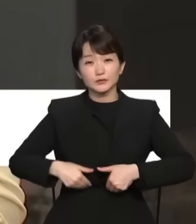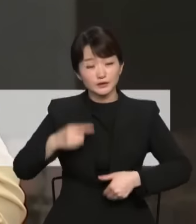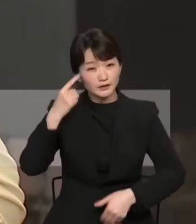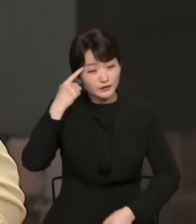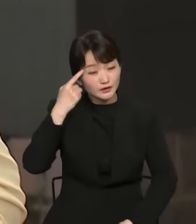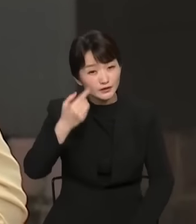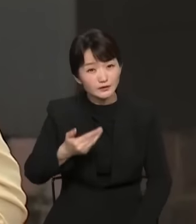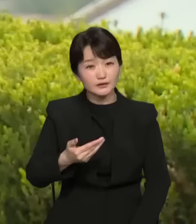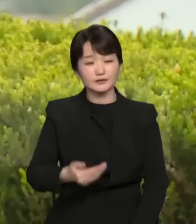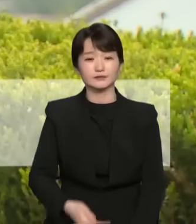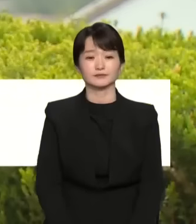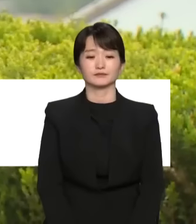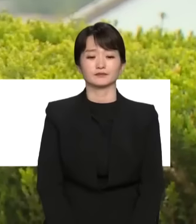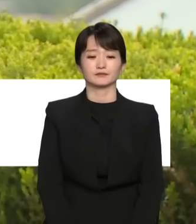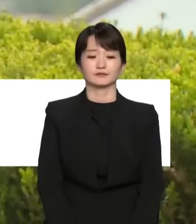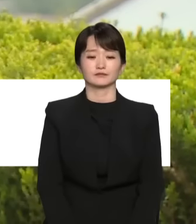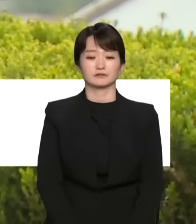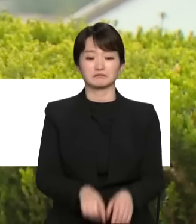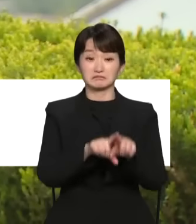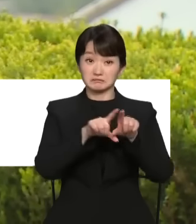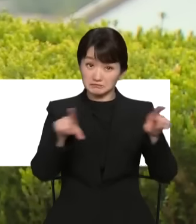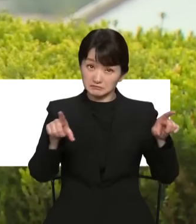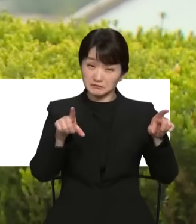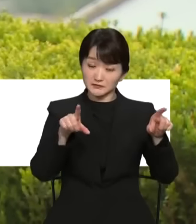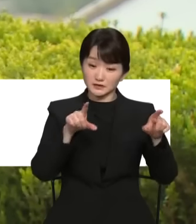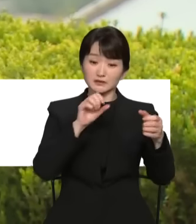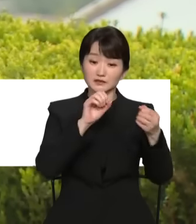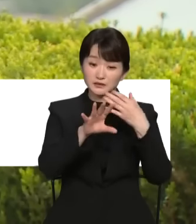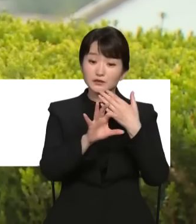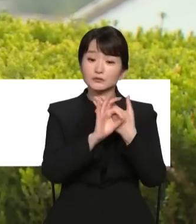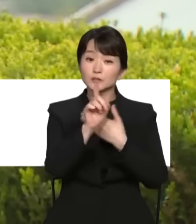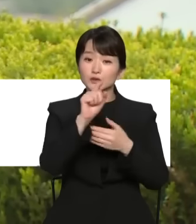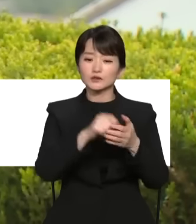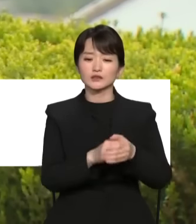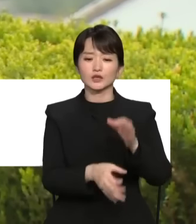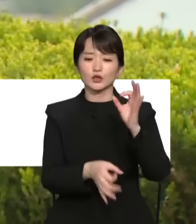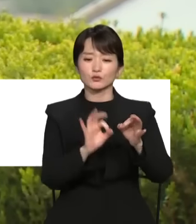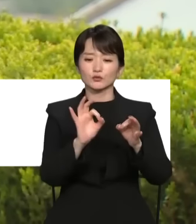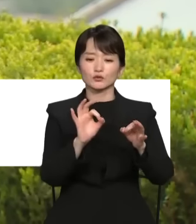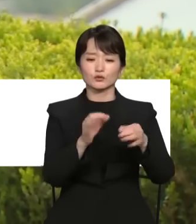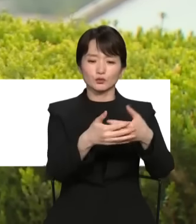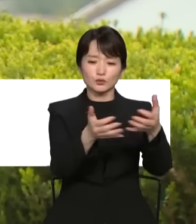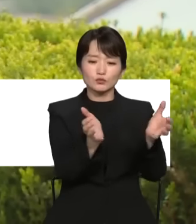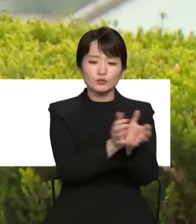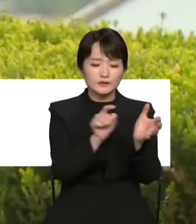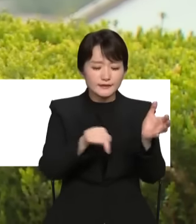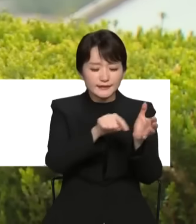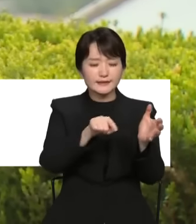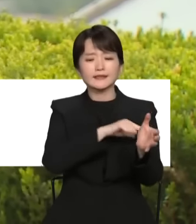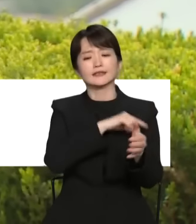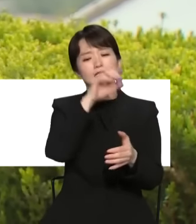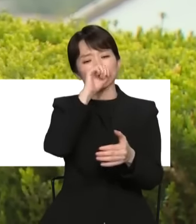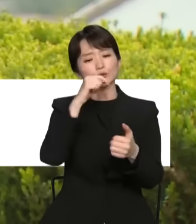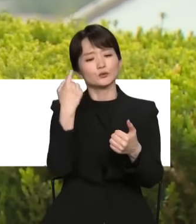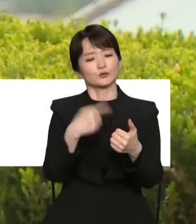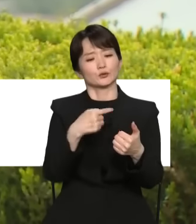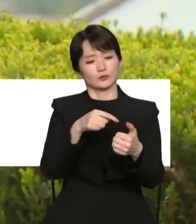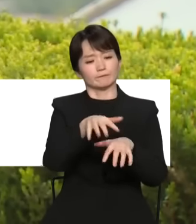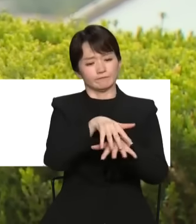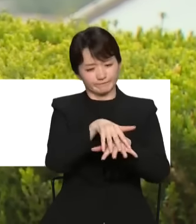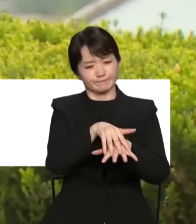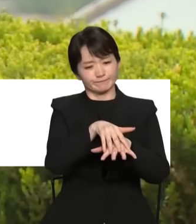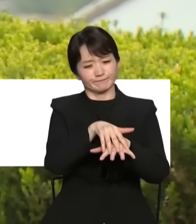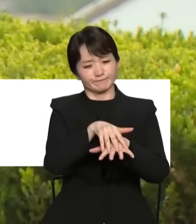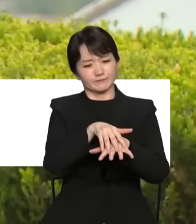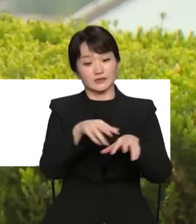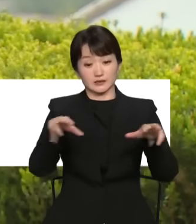보시는지 궁금합니다. Generally spoken, and I think they do now, to have a good education system in